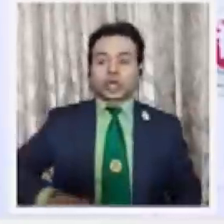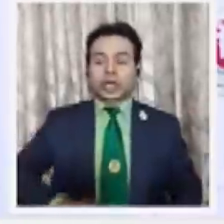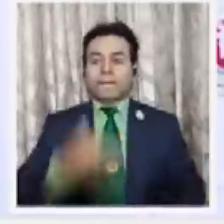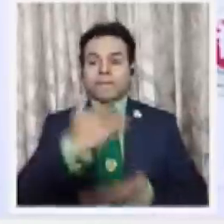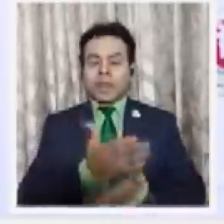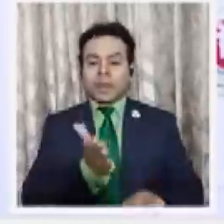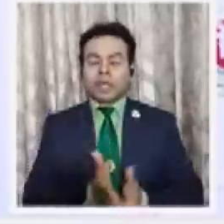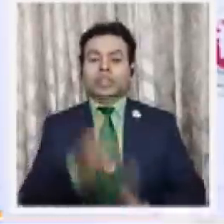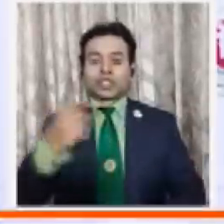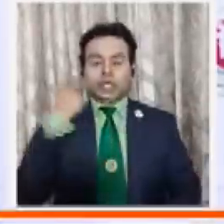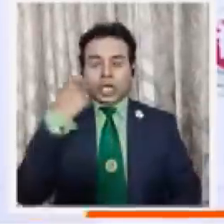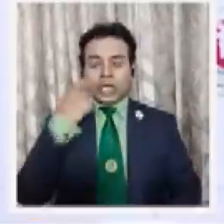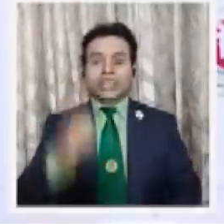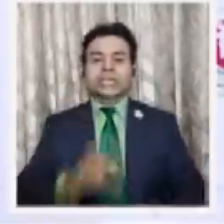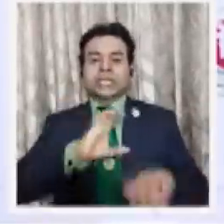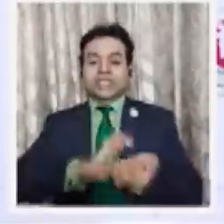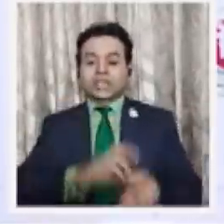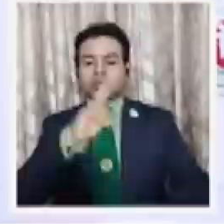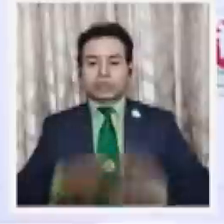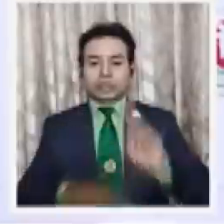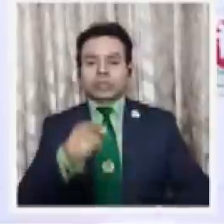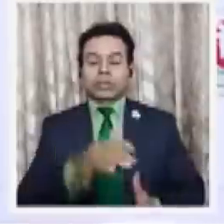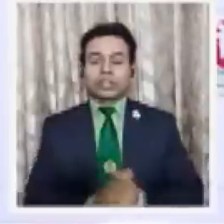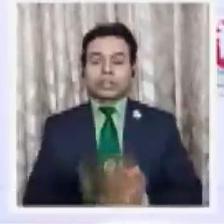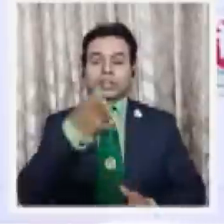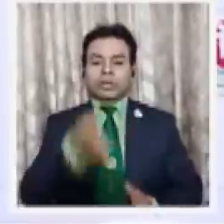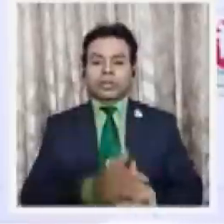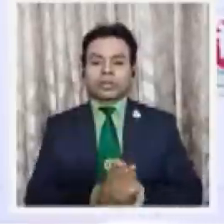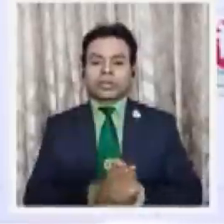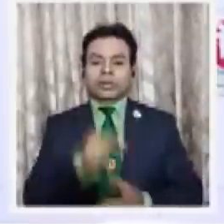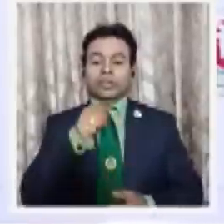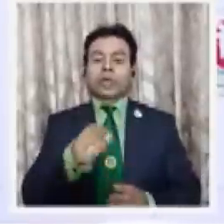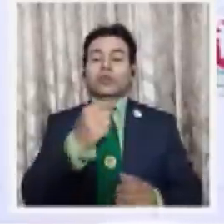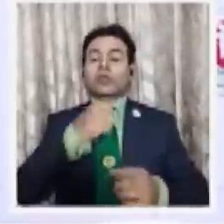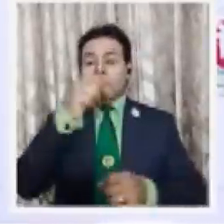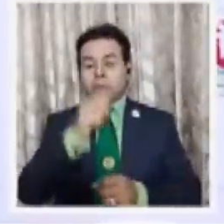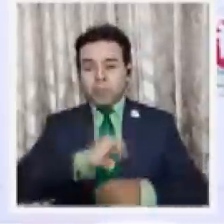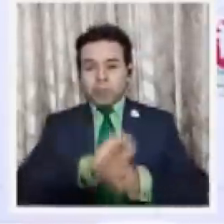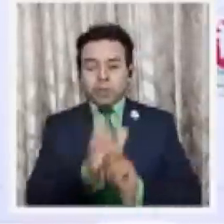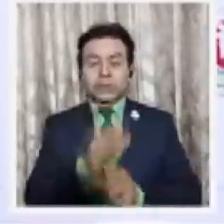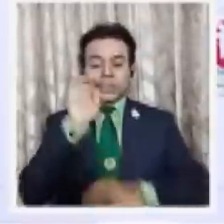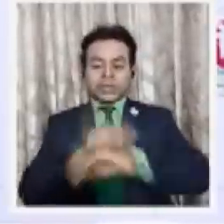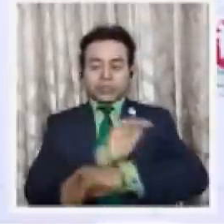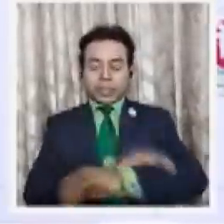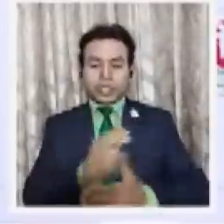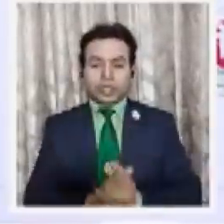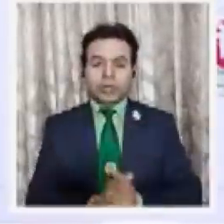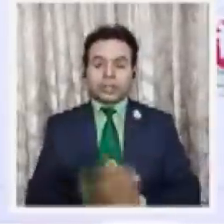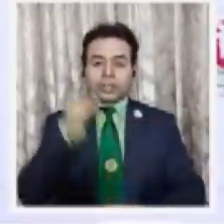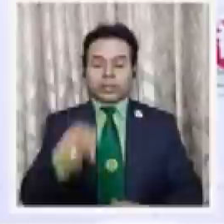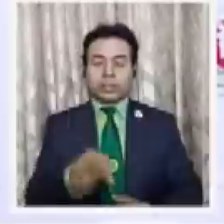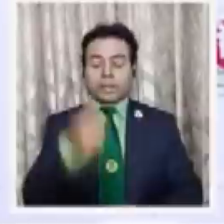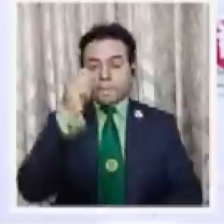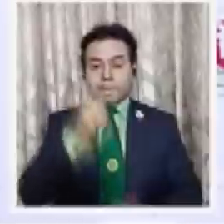5 শ্রাবণ 1427। তথ্য উপস্থাপনের আগে কৃতজ্ঞতা স্বীকার করব। চট্টগ্রাম বিভাগের সরকারি স্বাস্থ্য